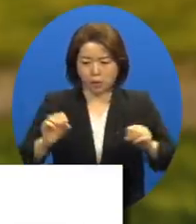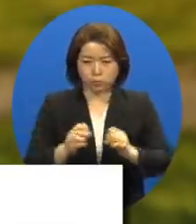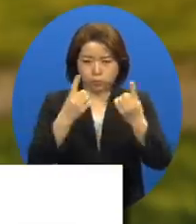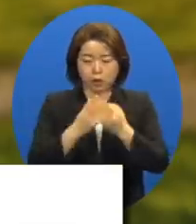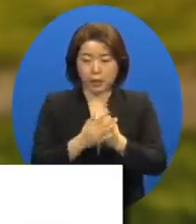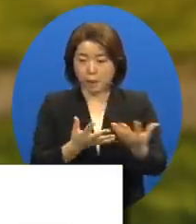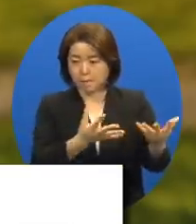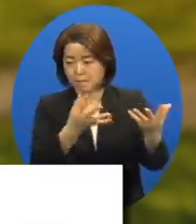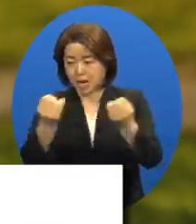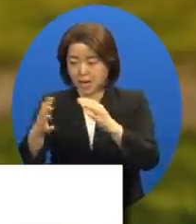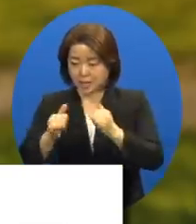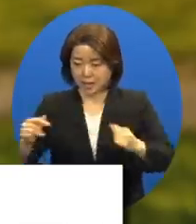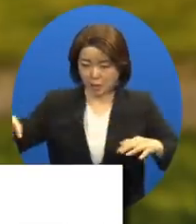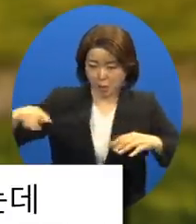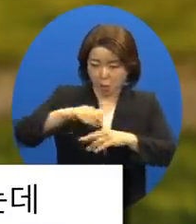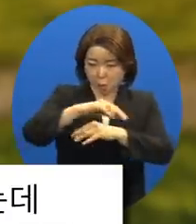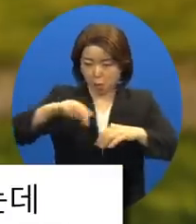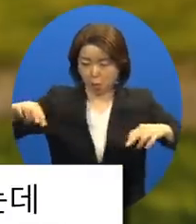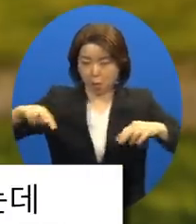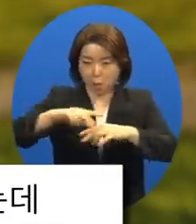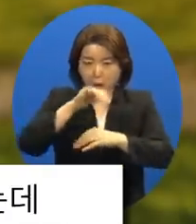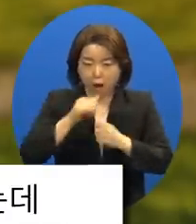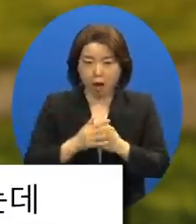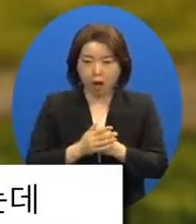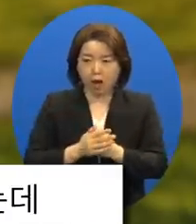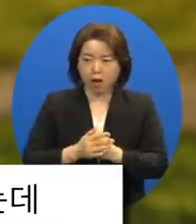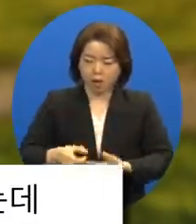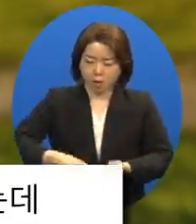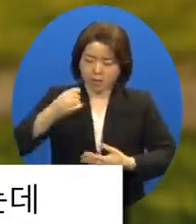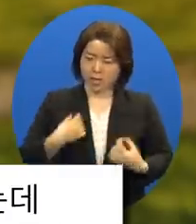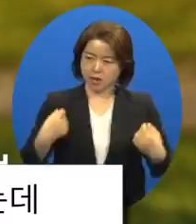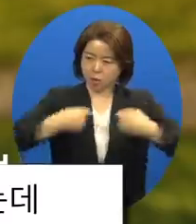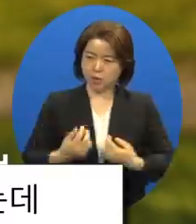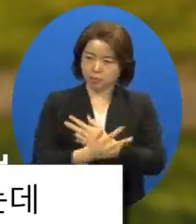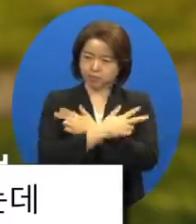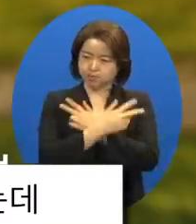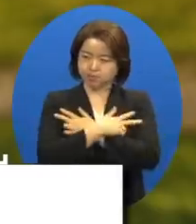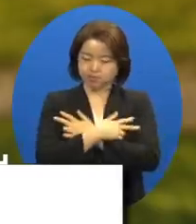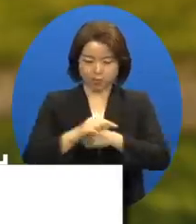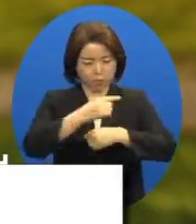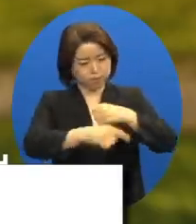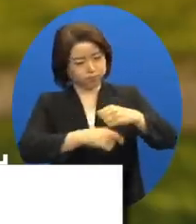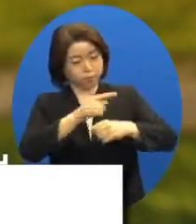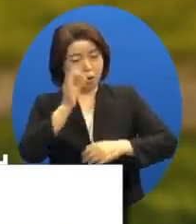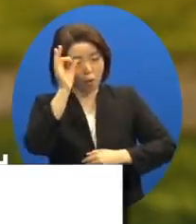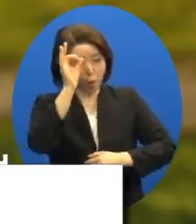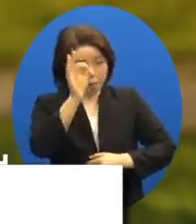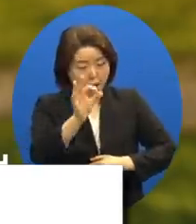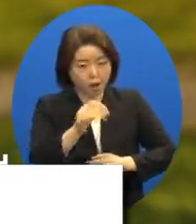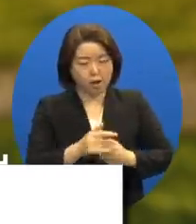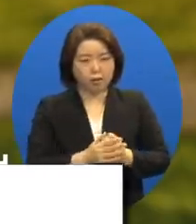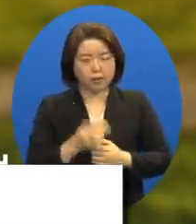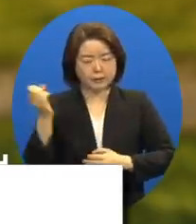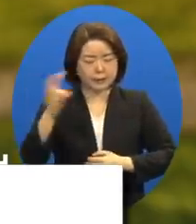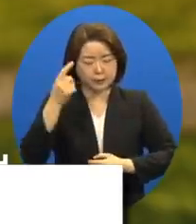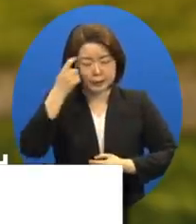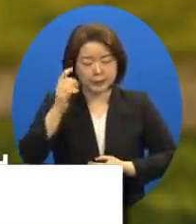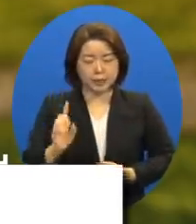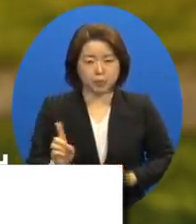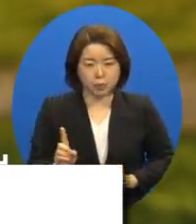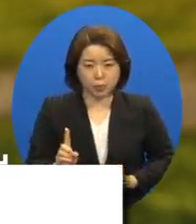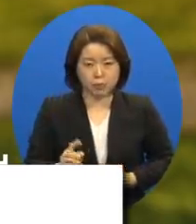앞을 지나갔습니다 다들 고급 양복과 악세사리를 몸에 좋은 것을 보고 있는데 문득 이런 생각이 들었습니다